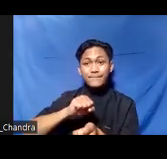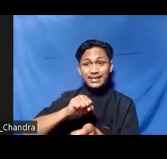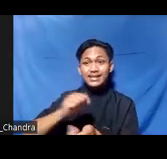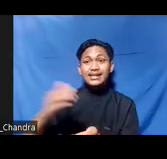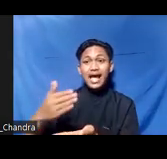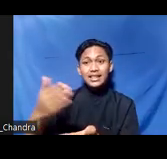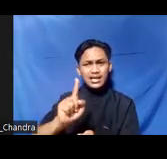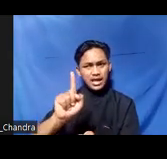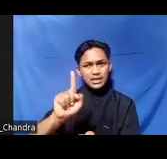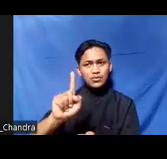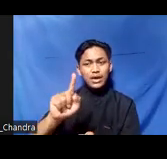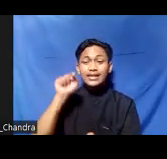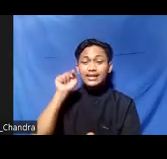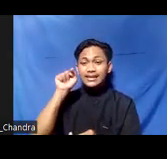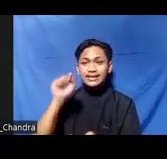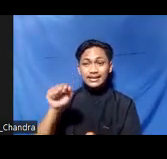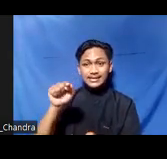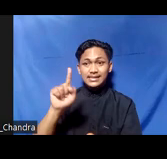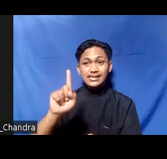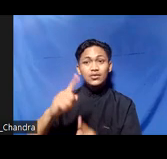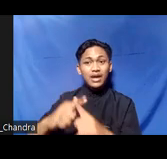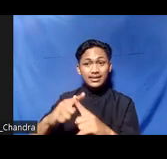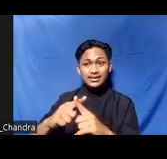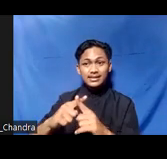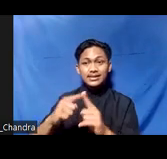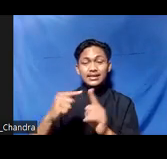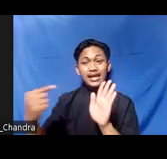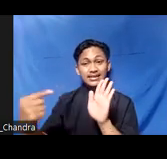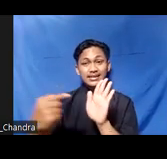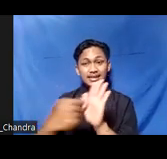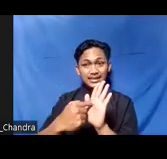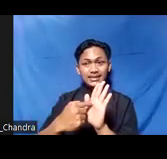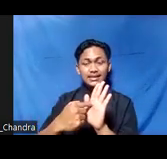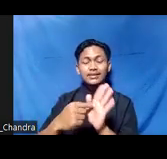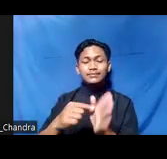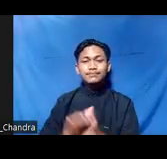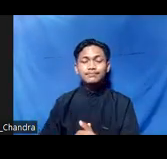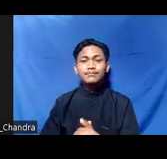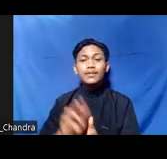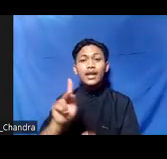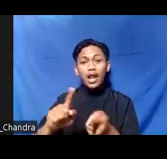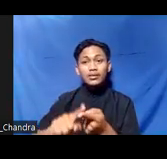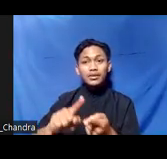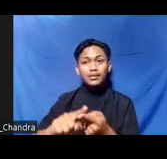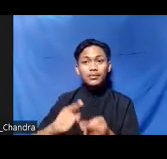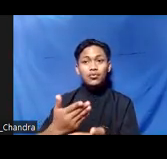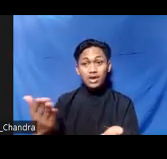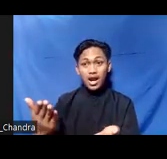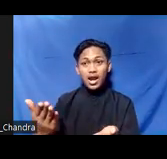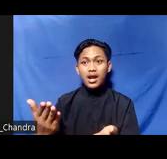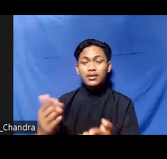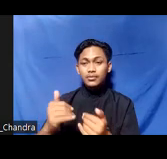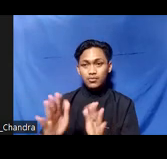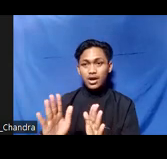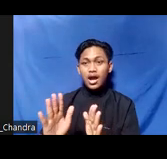yang fungsi dari telekonektor sendiri yaitu seperti ini nanti kalau teman-teman sudah menginstal di browser ya nanti sudah akan memutus security